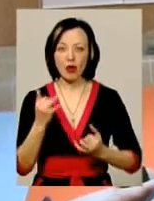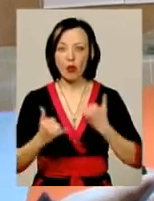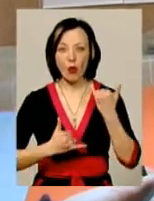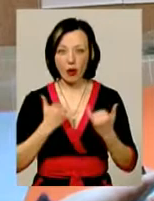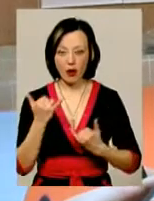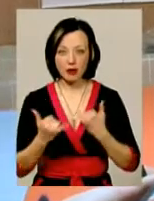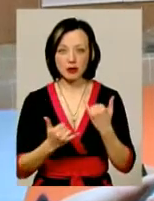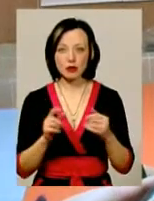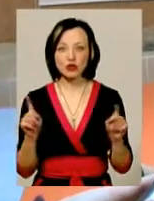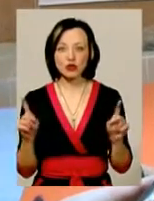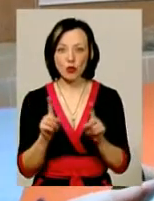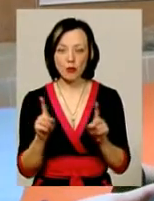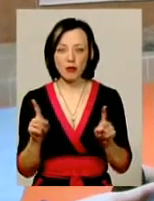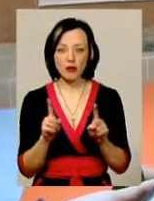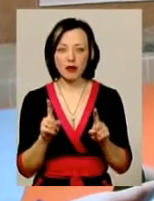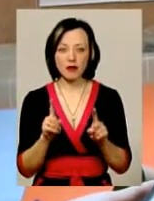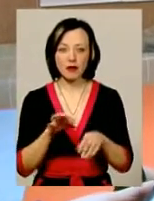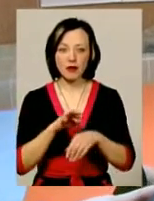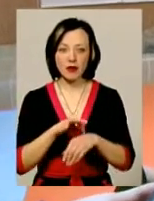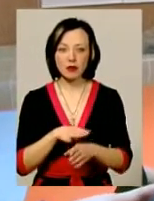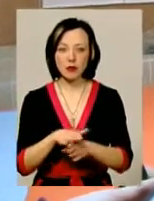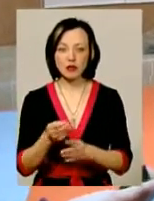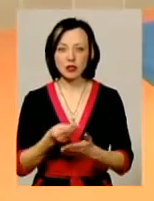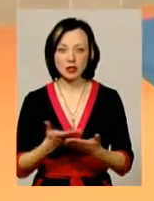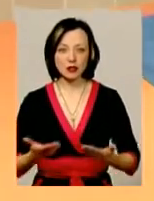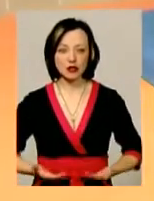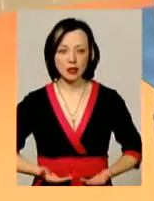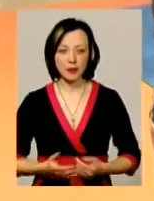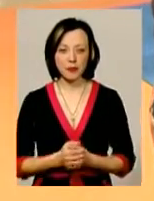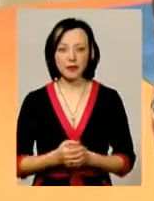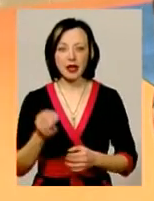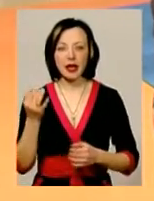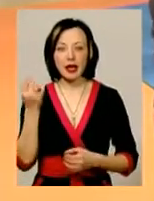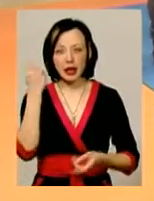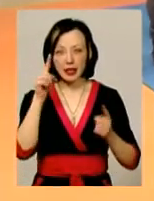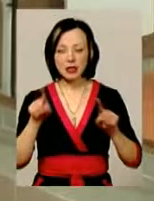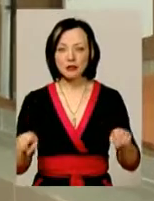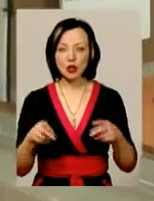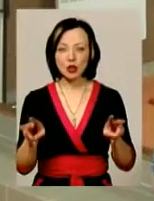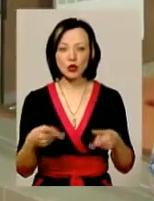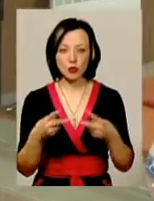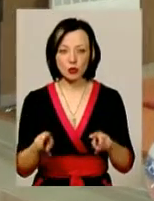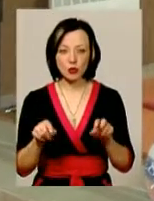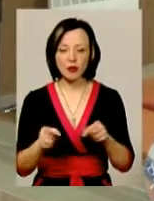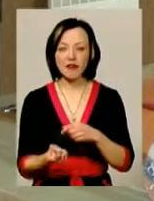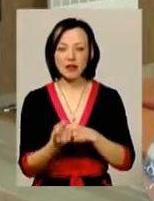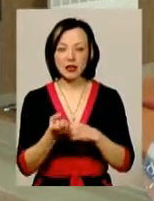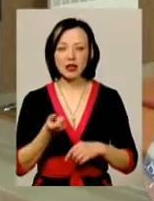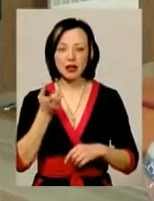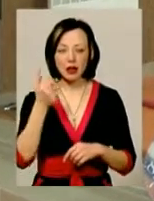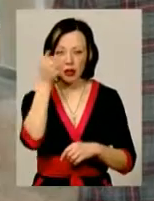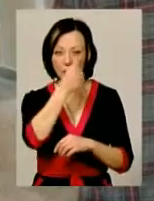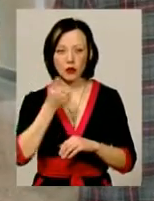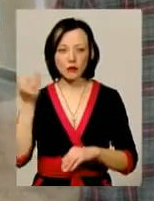догляд для того, щоб вести повноцінне життя. Ідея створити клуб поціновувачів йоги у Хесед-Бешті виникла кілька років